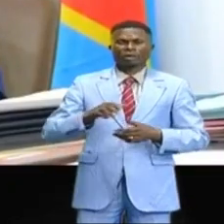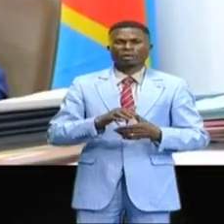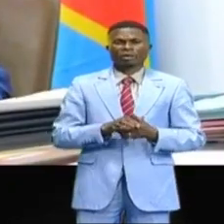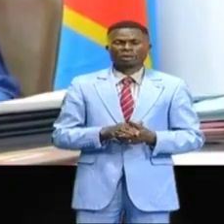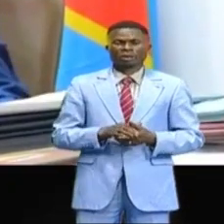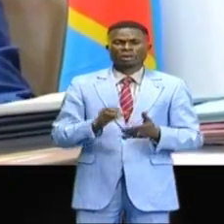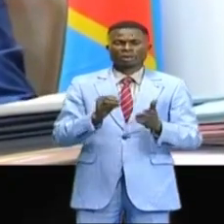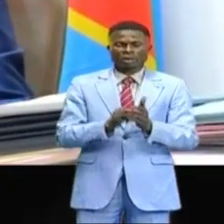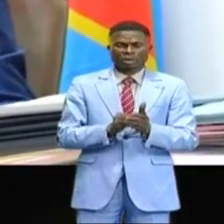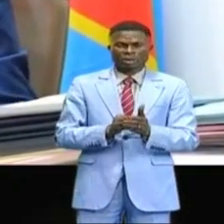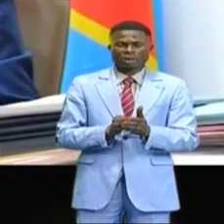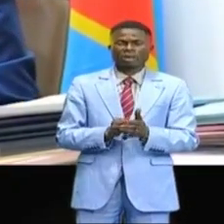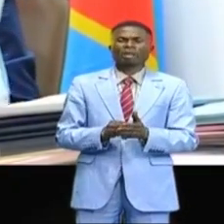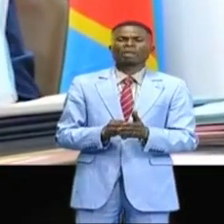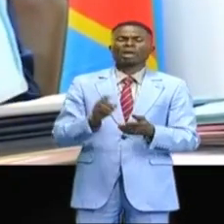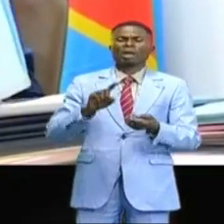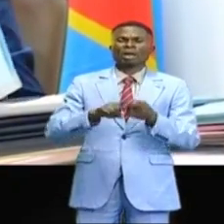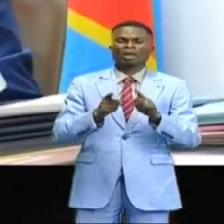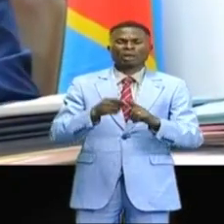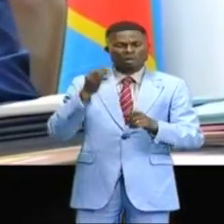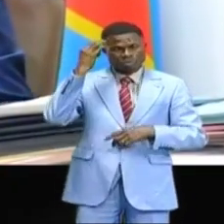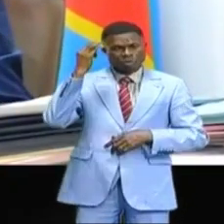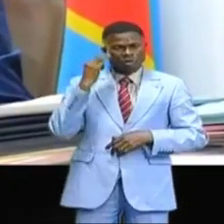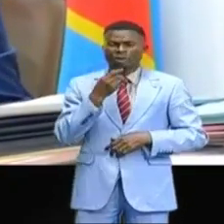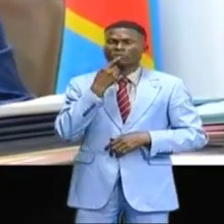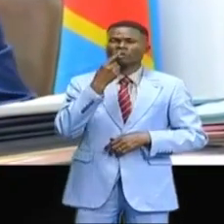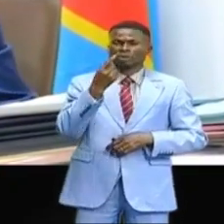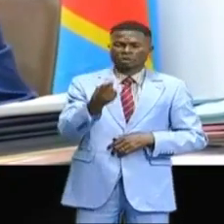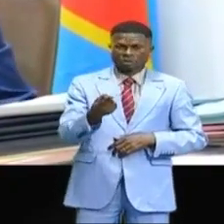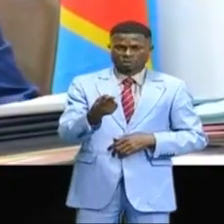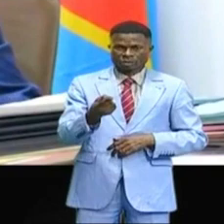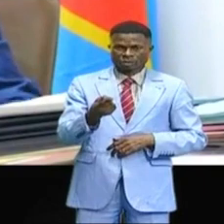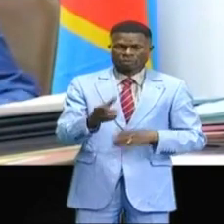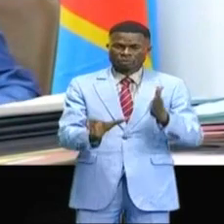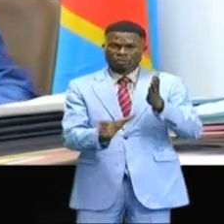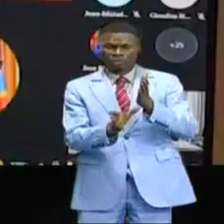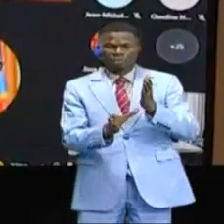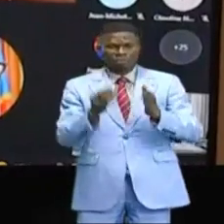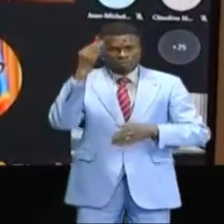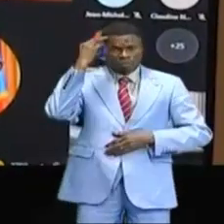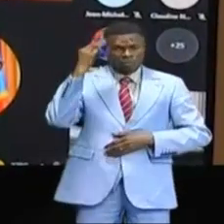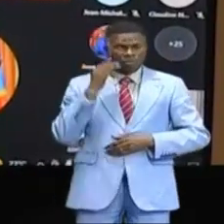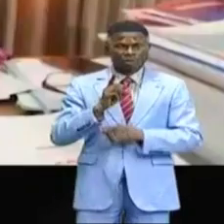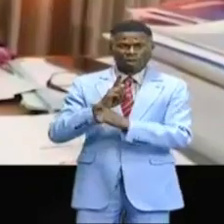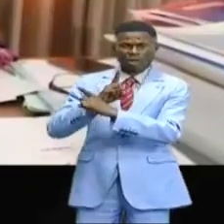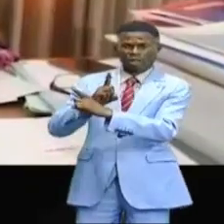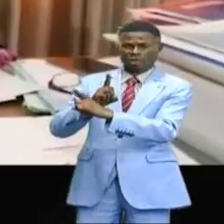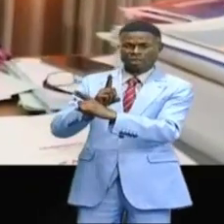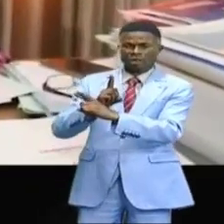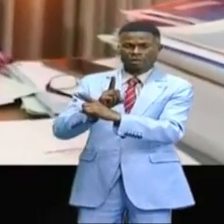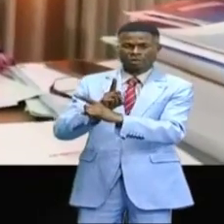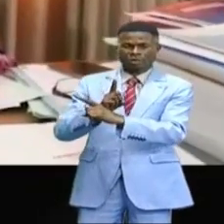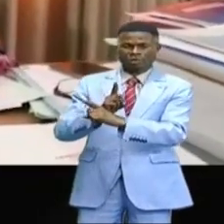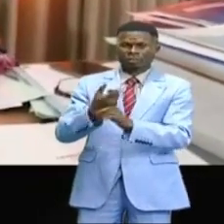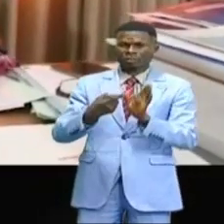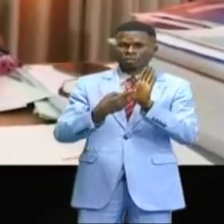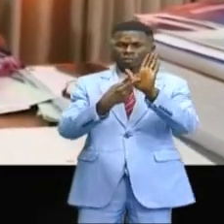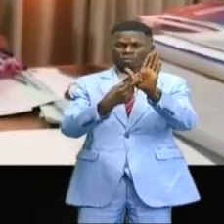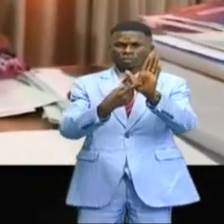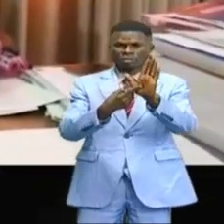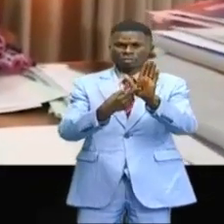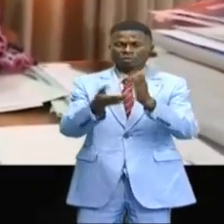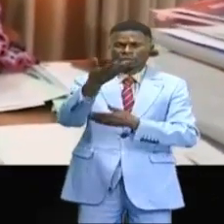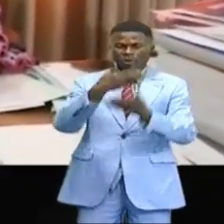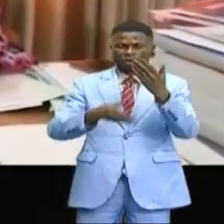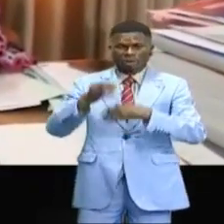Il a été complété dans cette partie par la vice-ministre de la Défense, représentant le ministre